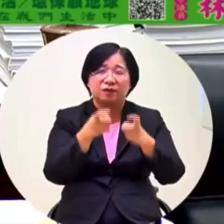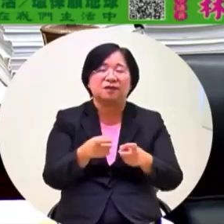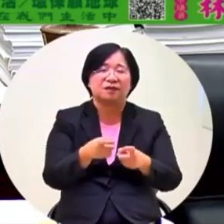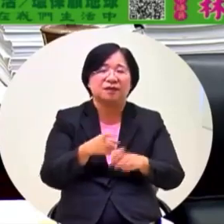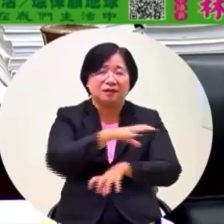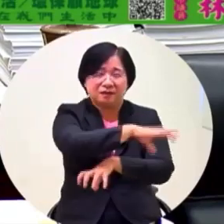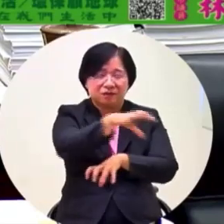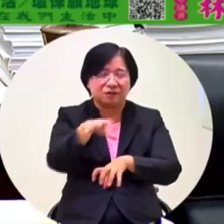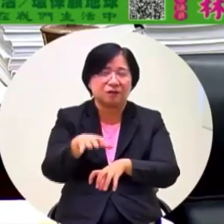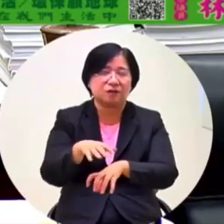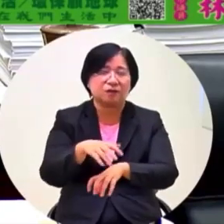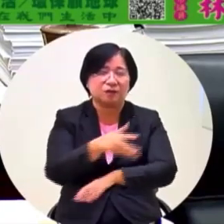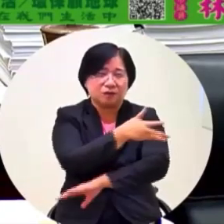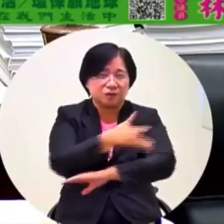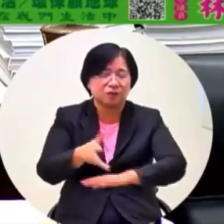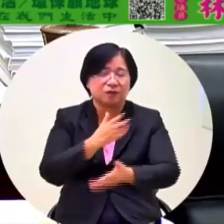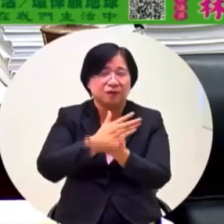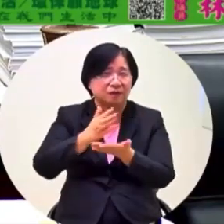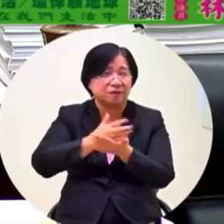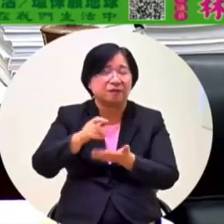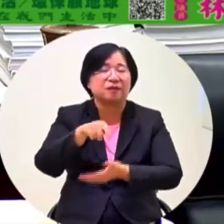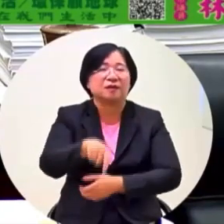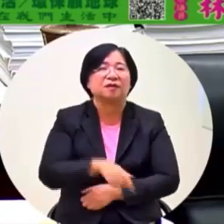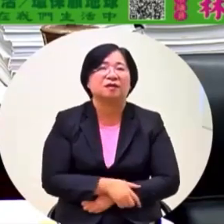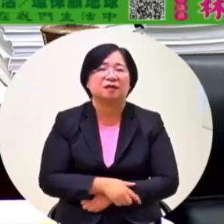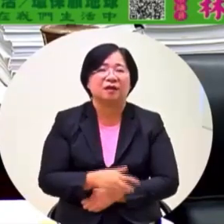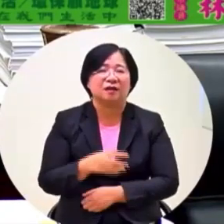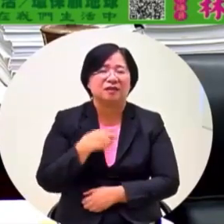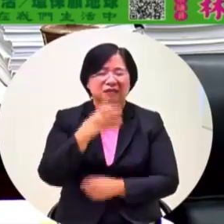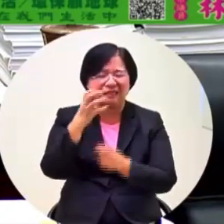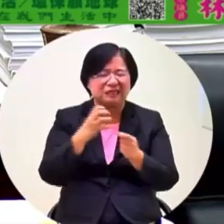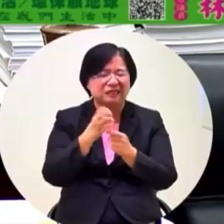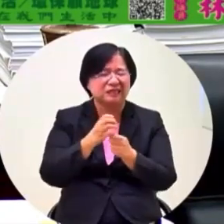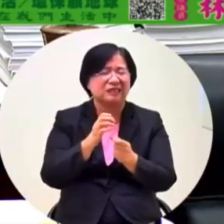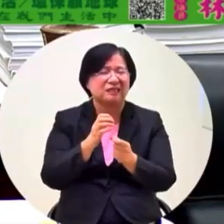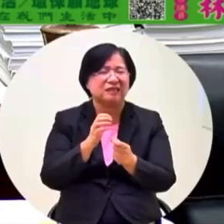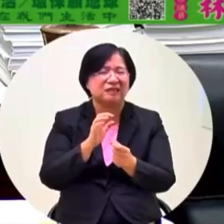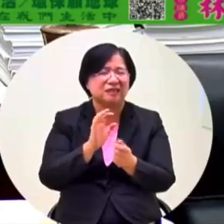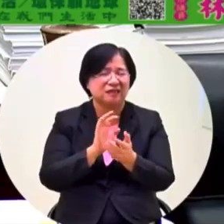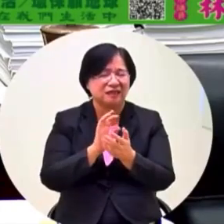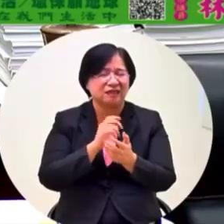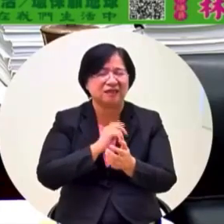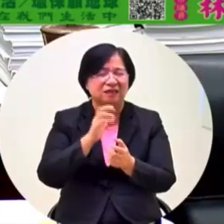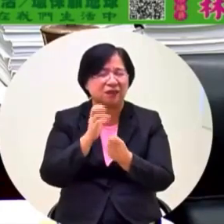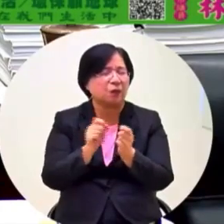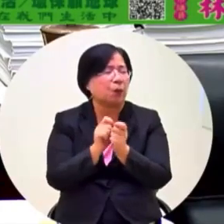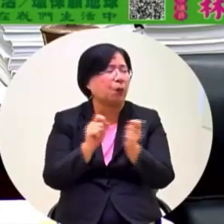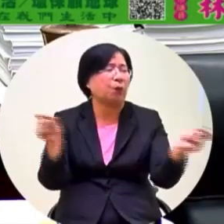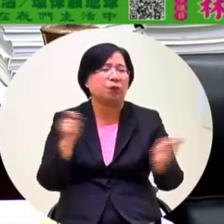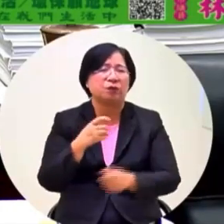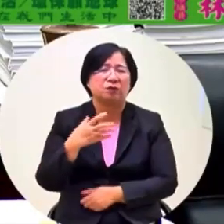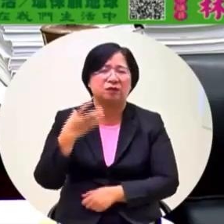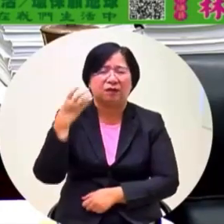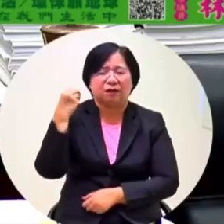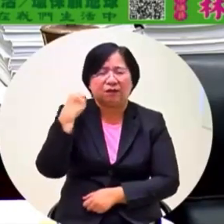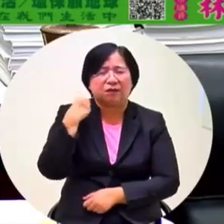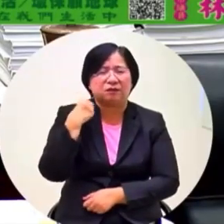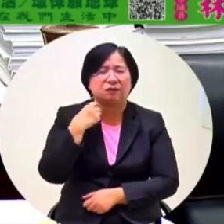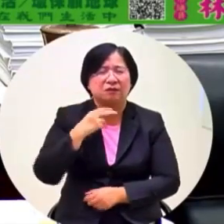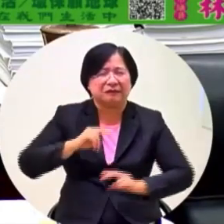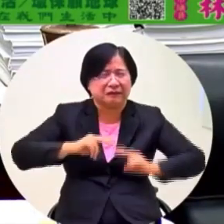已经40几栋啊。都老旧，都没有去更新。如果我们去看下来，雄心许